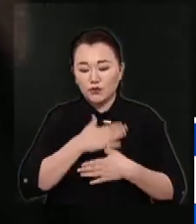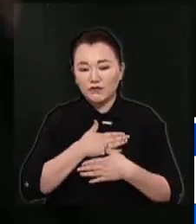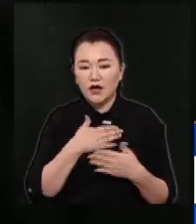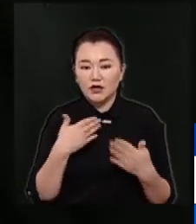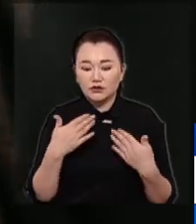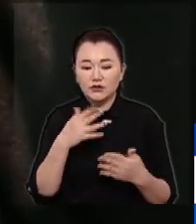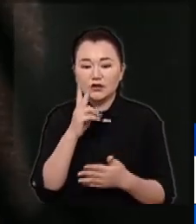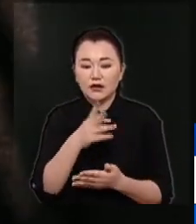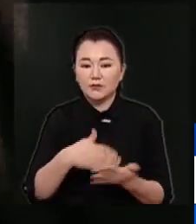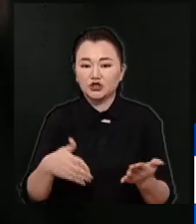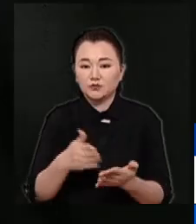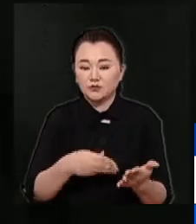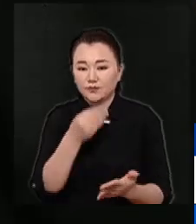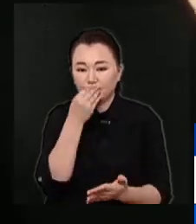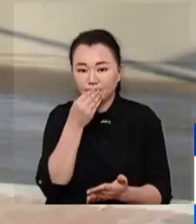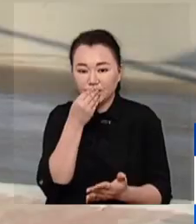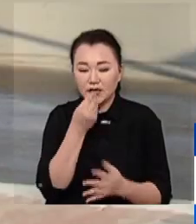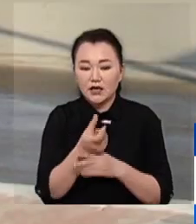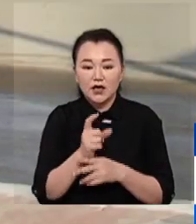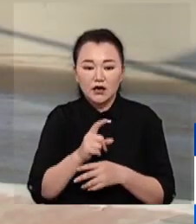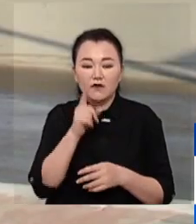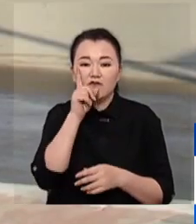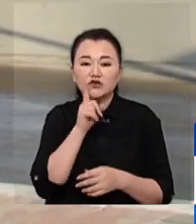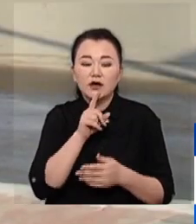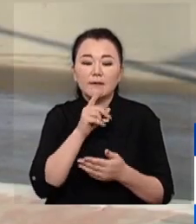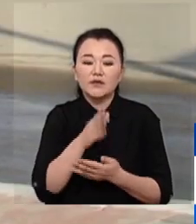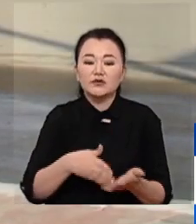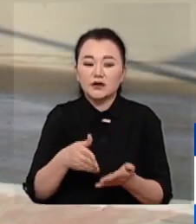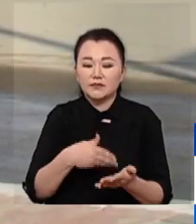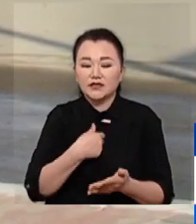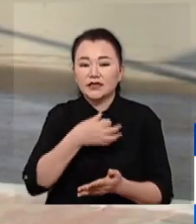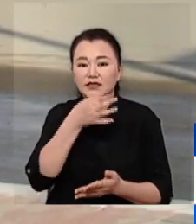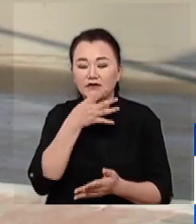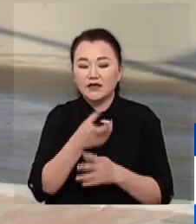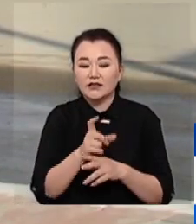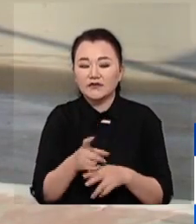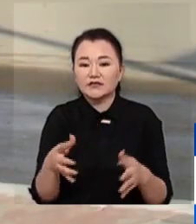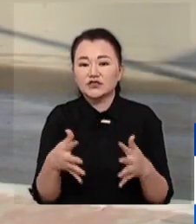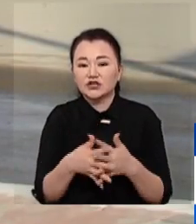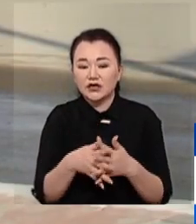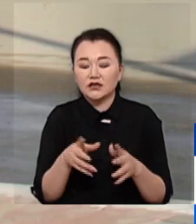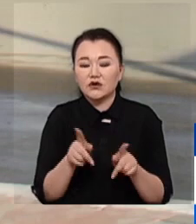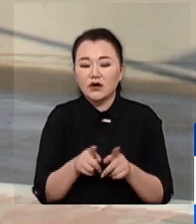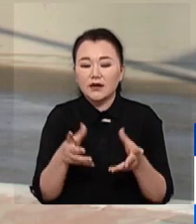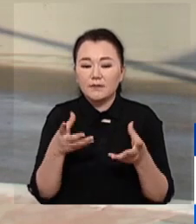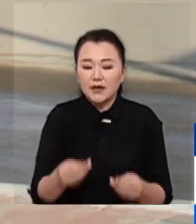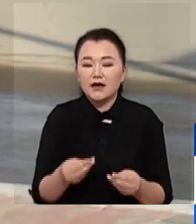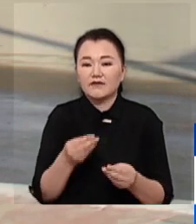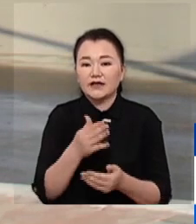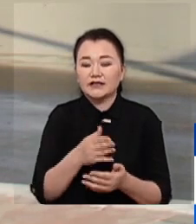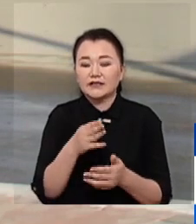к бешбармаку. А в плане вкуса бешбармака, то мне нравится вот это вот сочетание такого мягкого